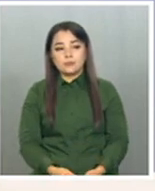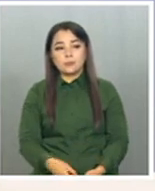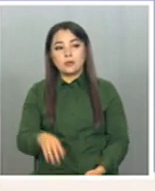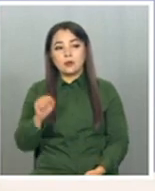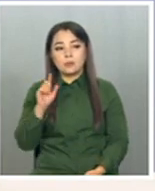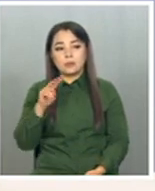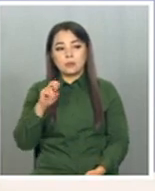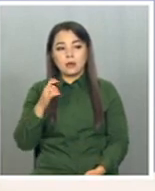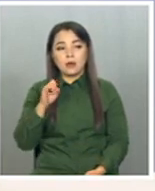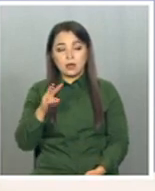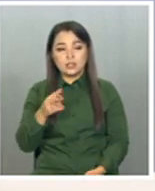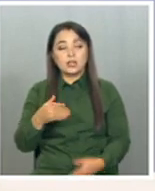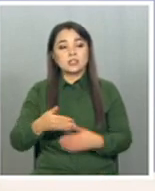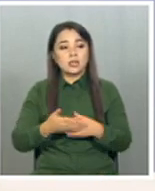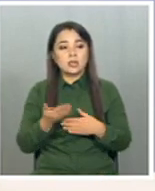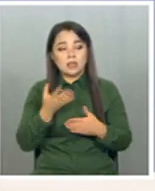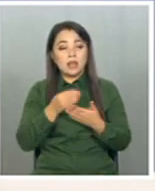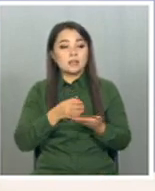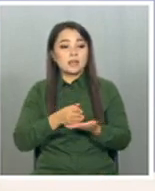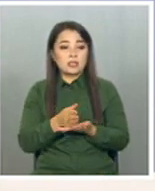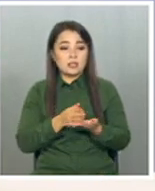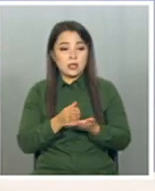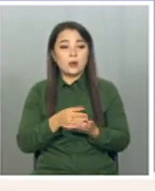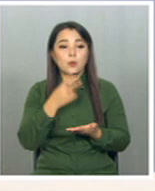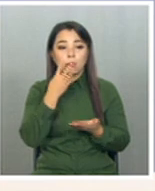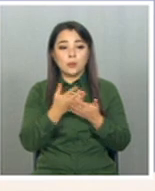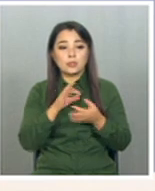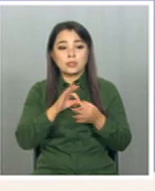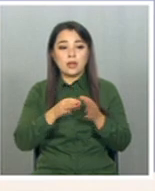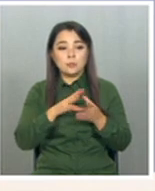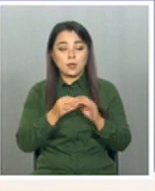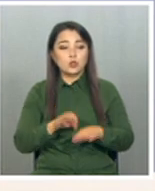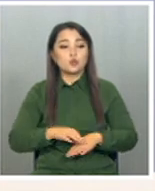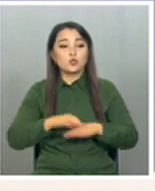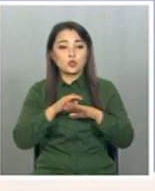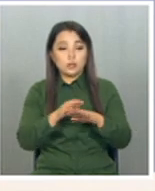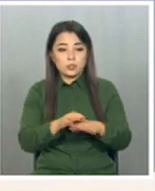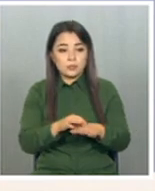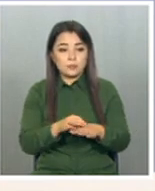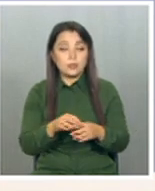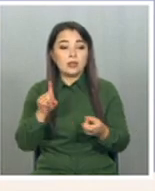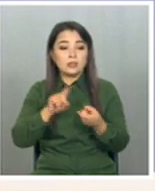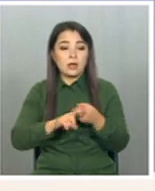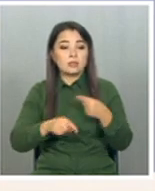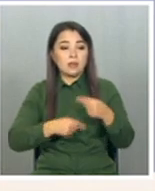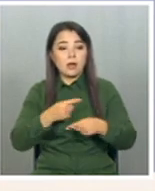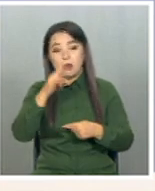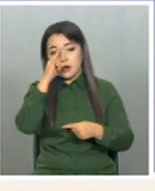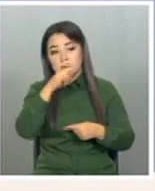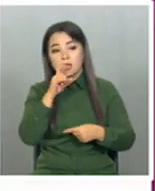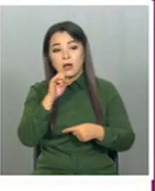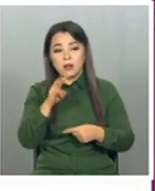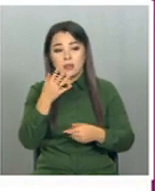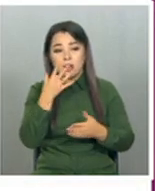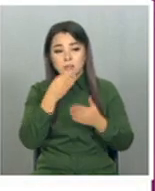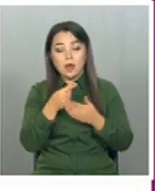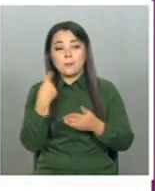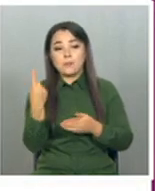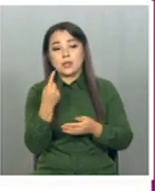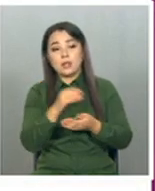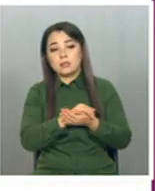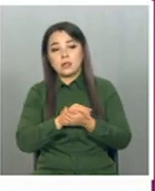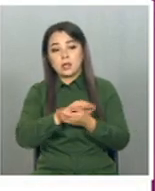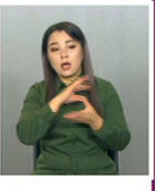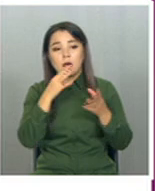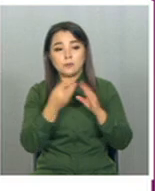Абылай хан сыртқы саясатты көрегендікпен жүргізу арқылы қазақ хандығының бірлігін қамтамасыз